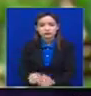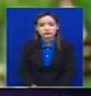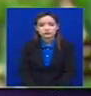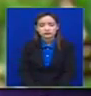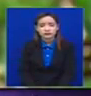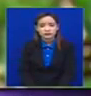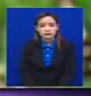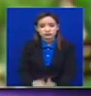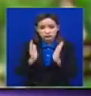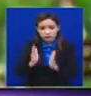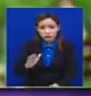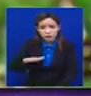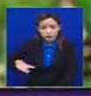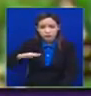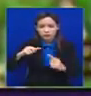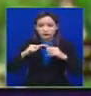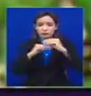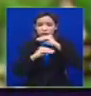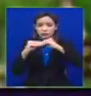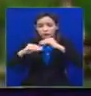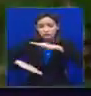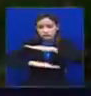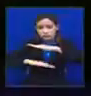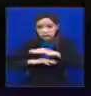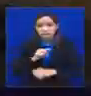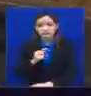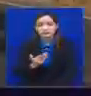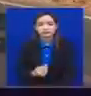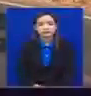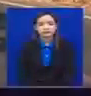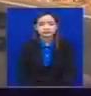ทั่วไปนะครับที่จะทำโครงการพื้นฐานขนาดใหญ่นะครับ